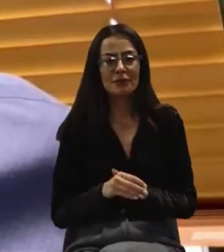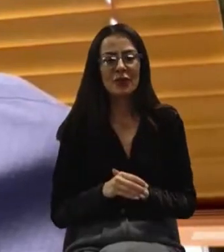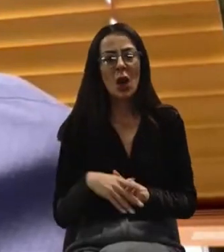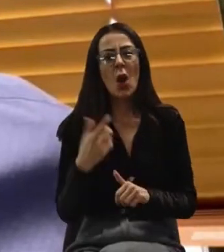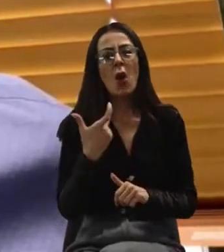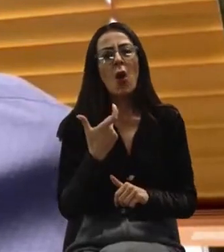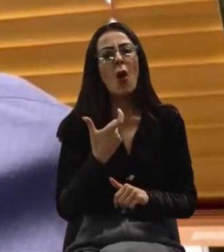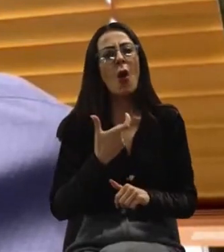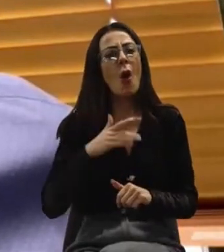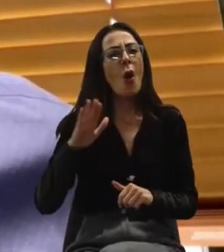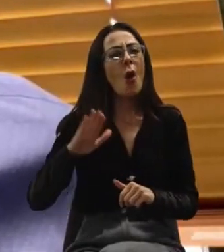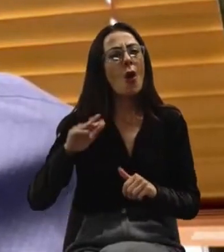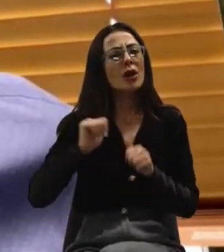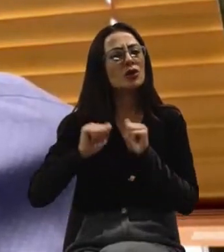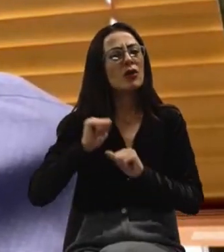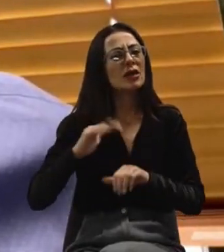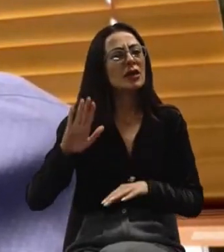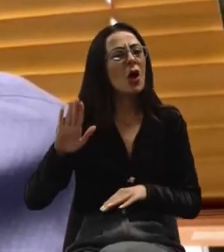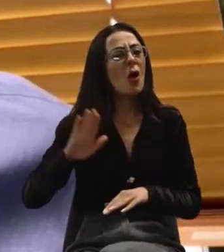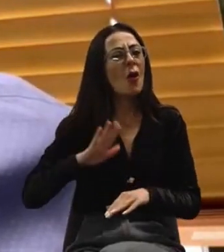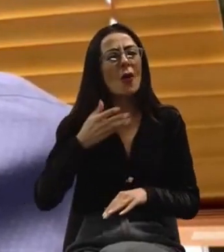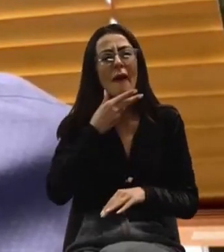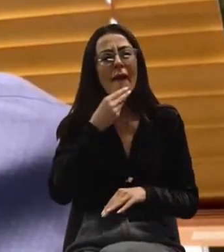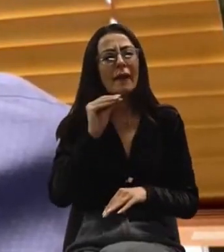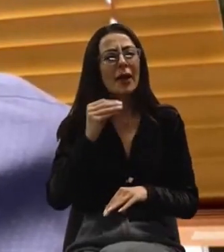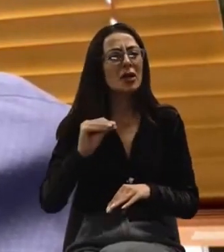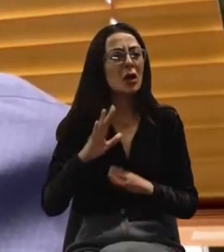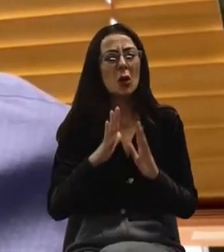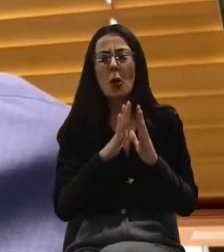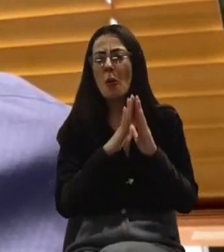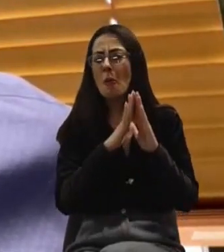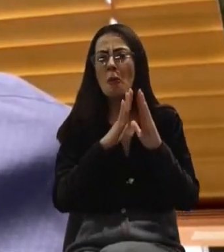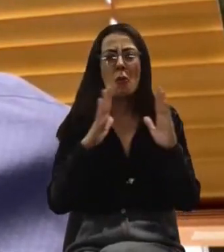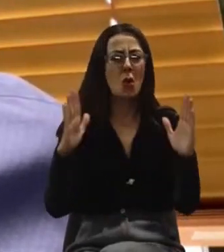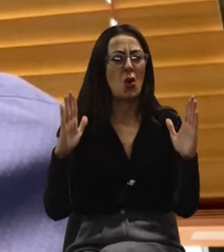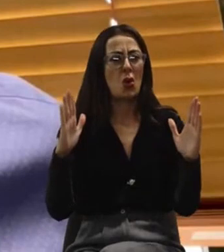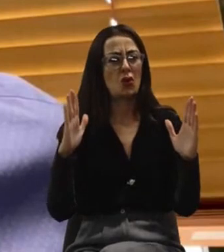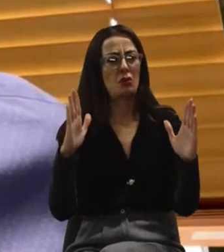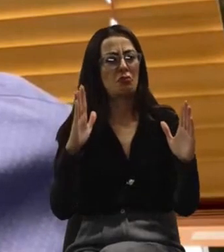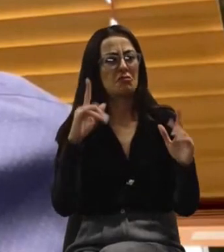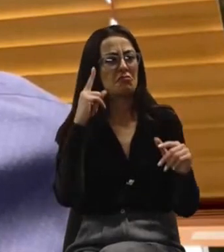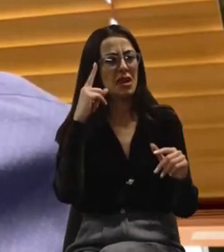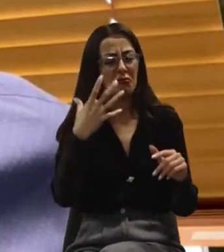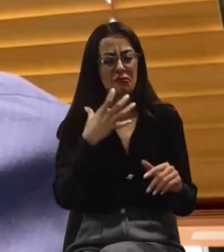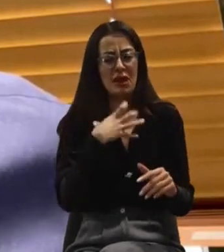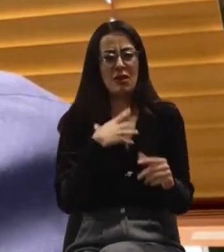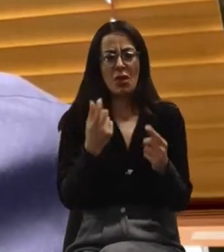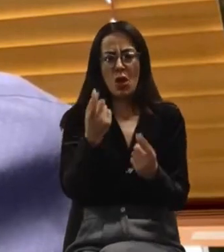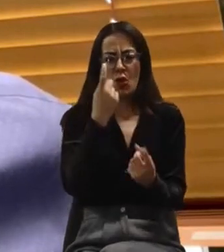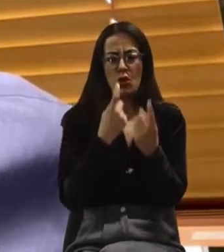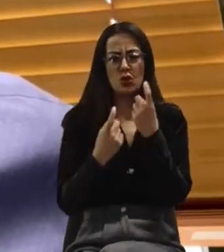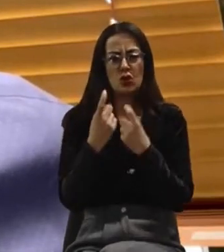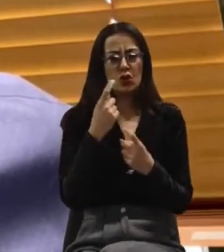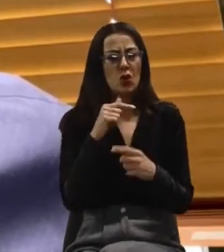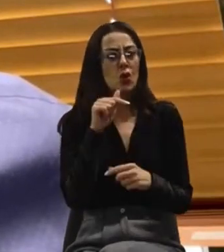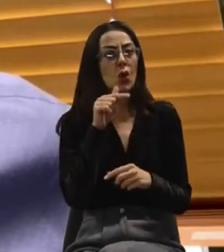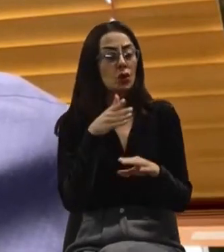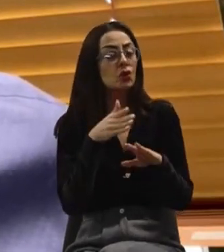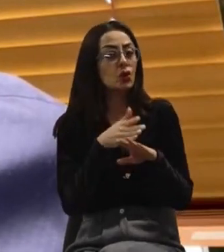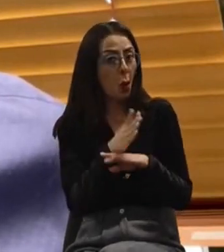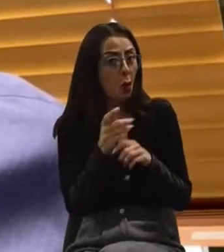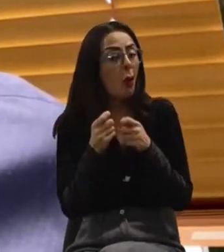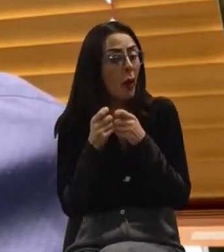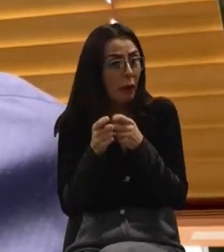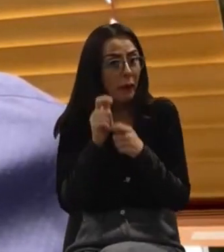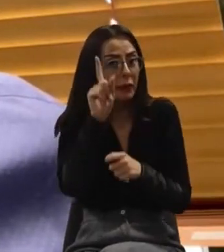yani verse de okuyan gençlerin zannediyorum büyük çoğunluğunun sorduğu bir soru var Kendisine doğru eğitimi alıyorum